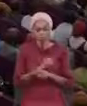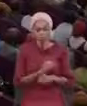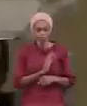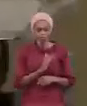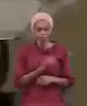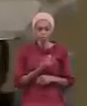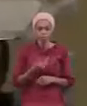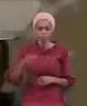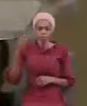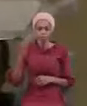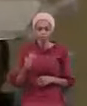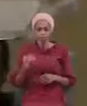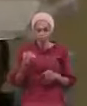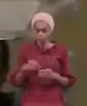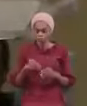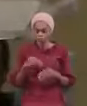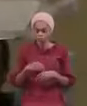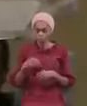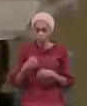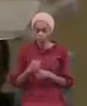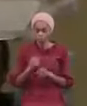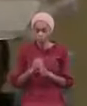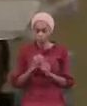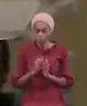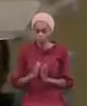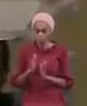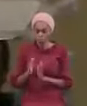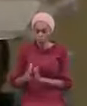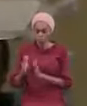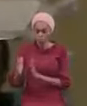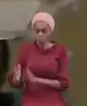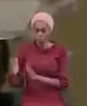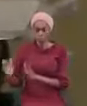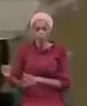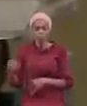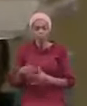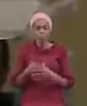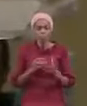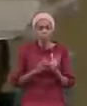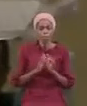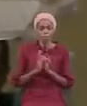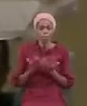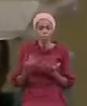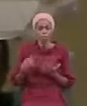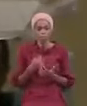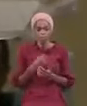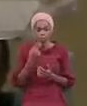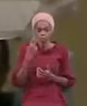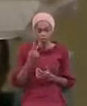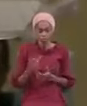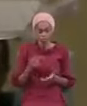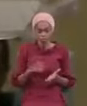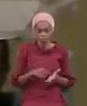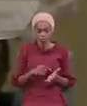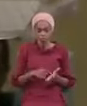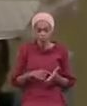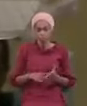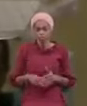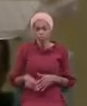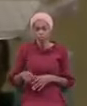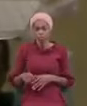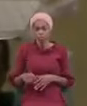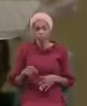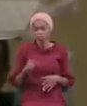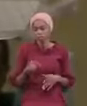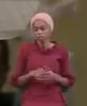place dans la Bible il y a ce problème de il a de